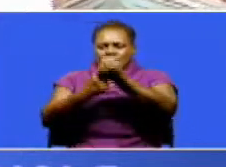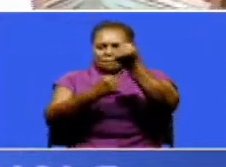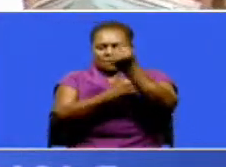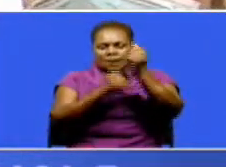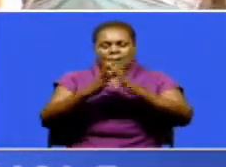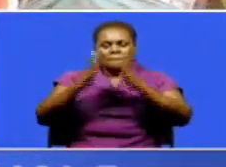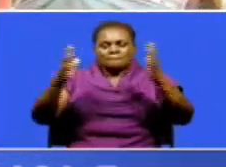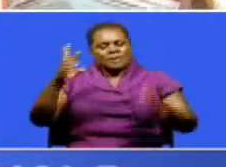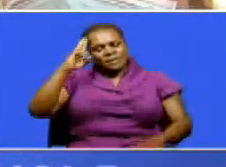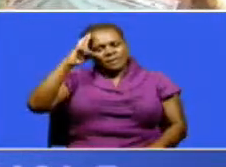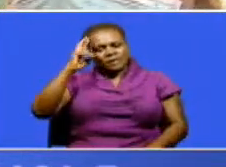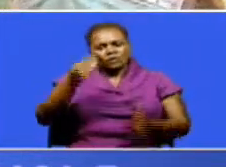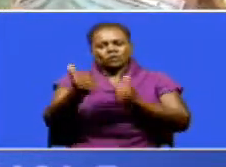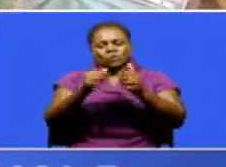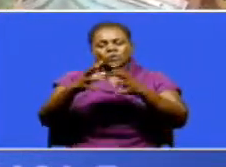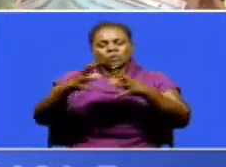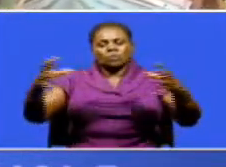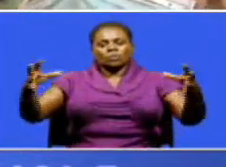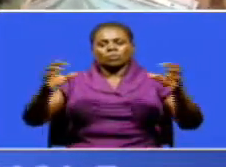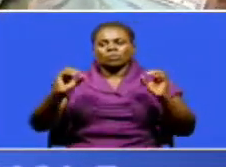main reason this sport is not growing.